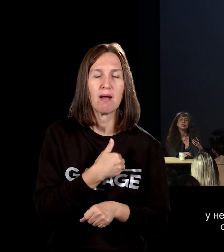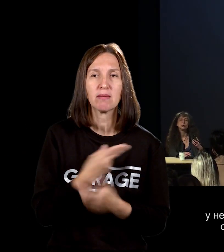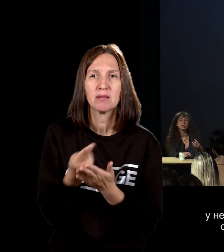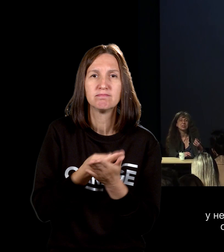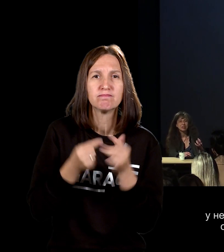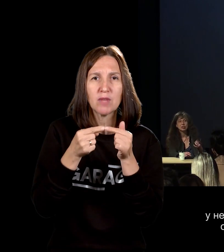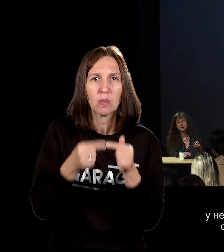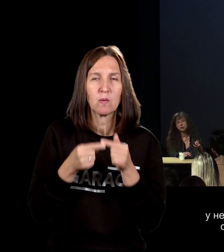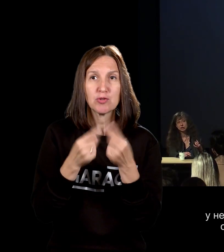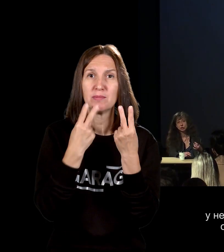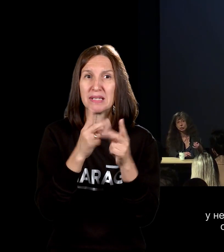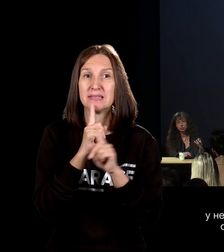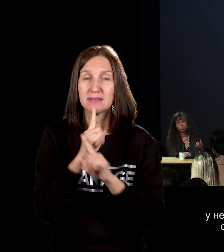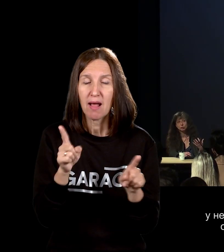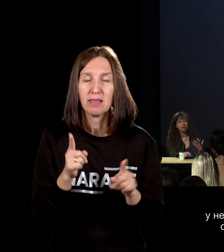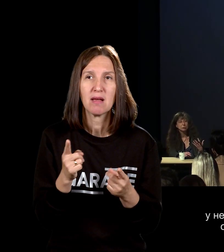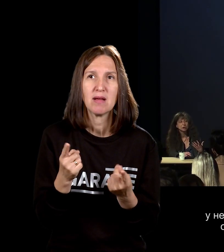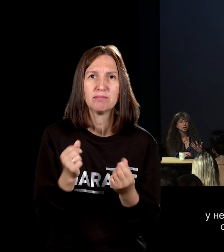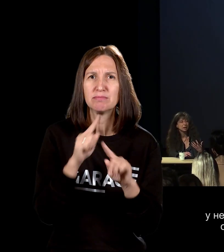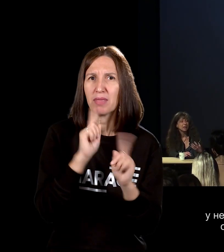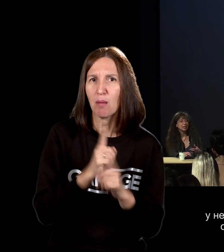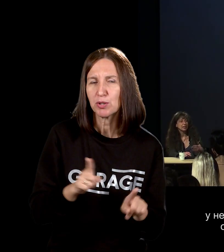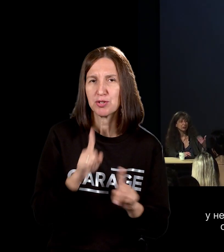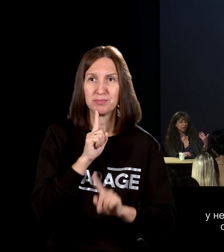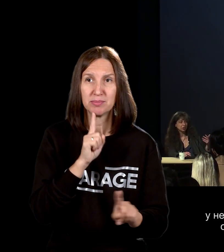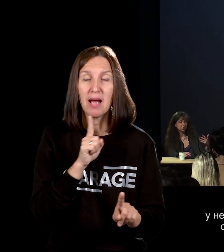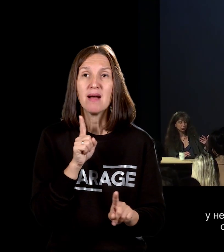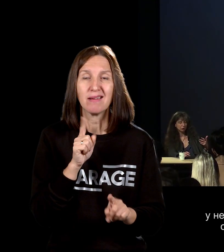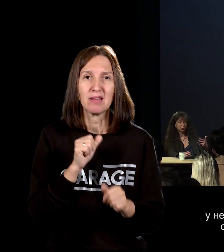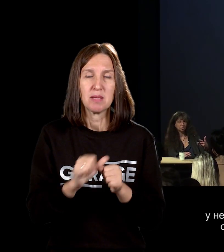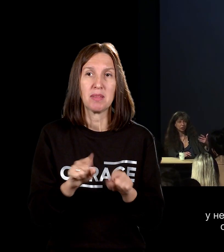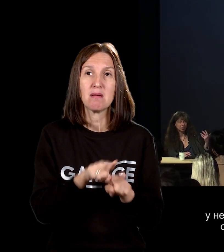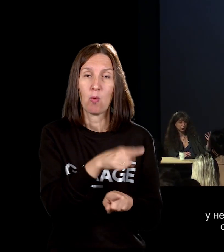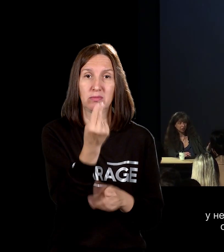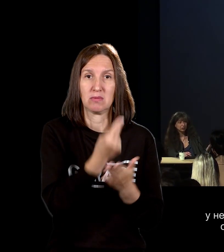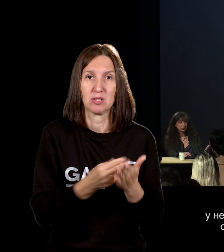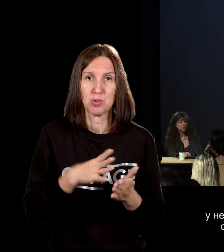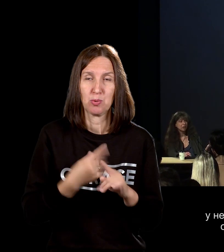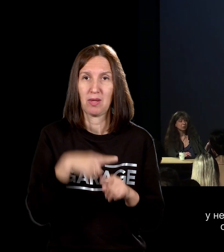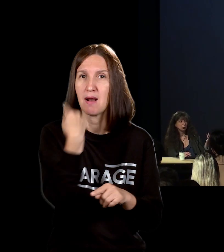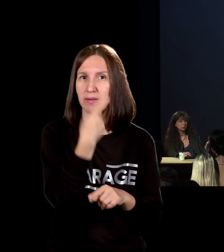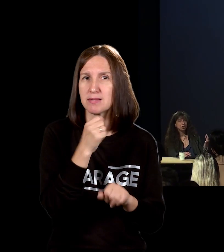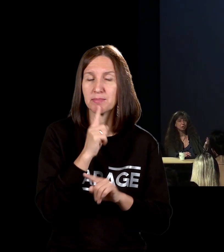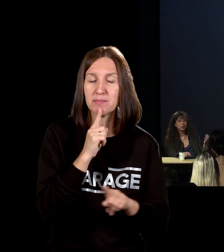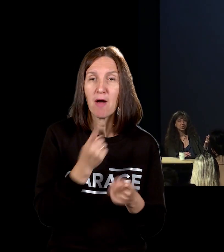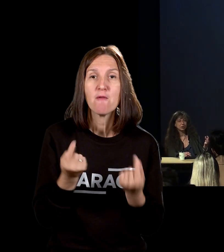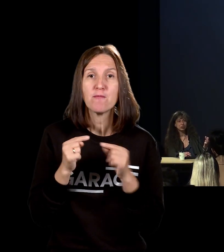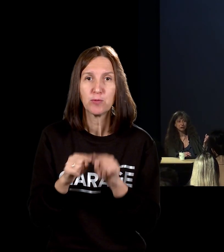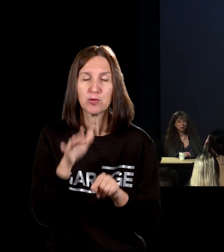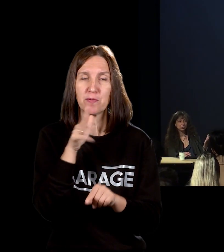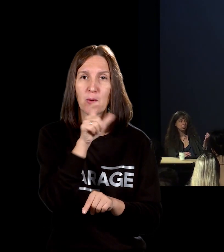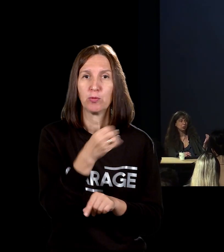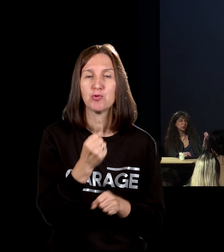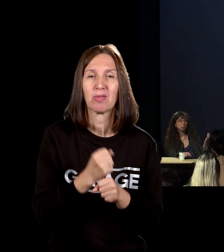особенно когда это что-то странное, да, что-то необычное. И так же, как он рисует эти лица, в то же время он